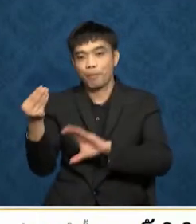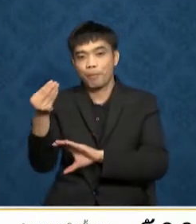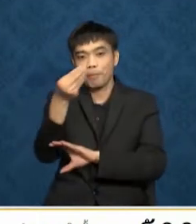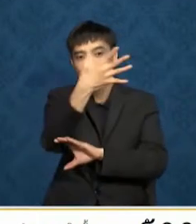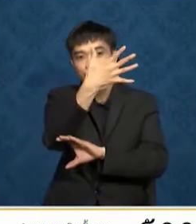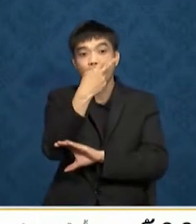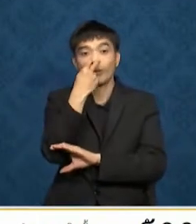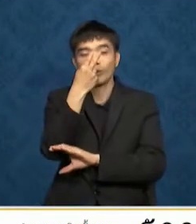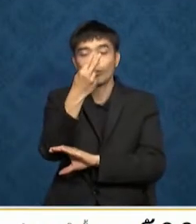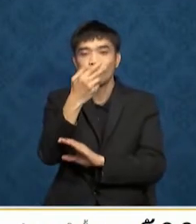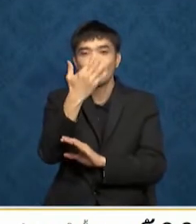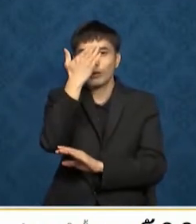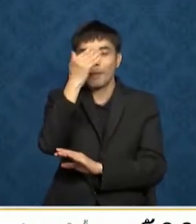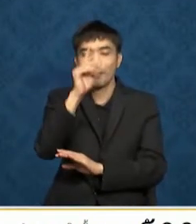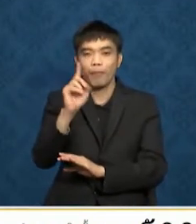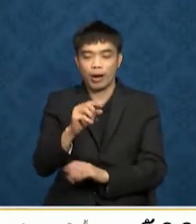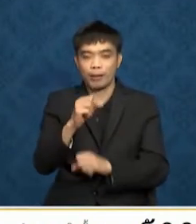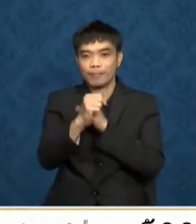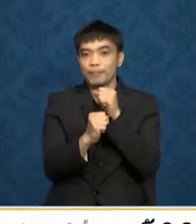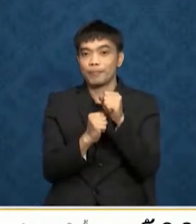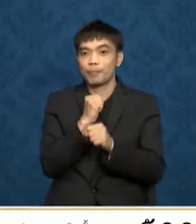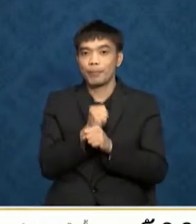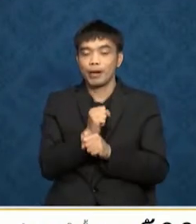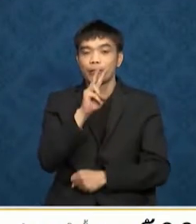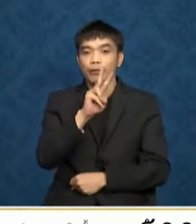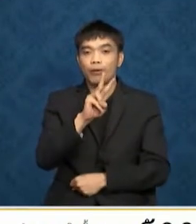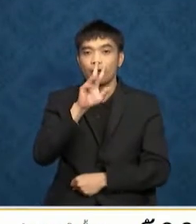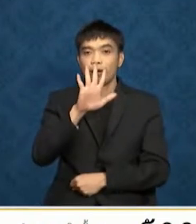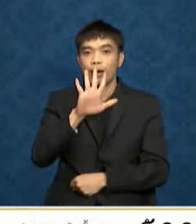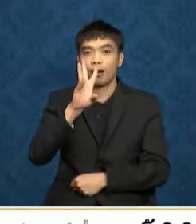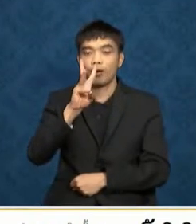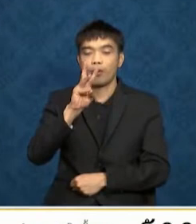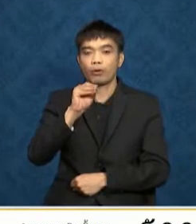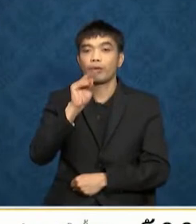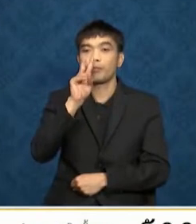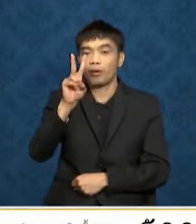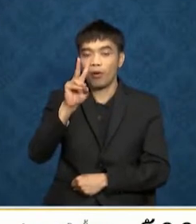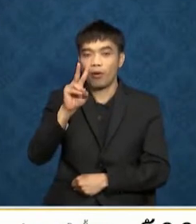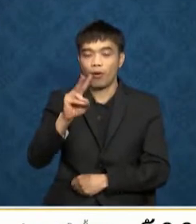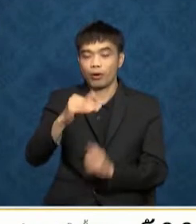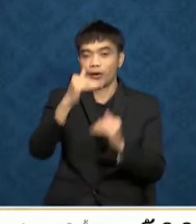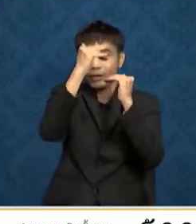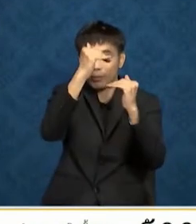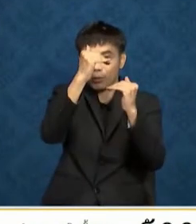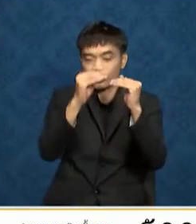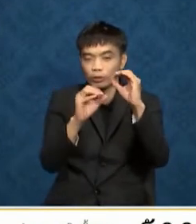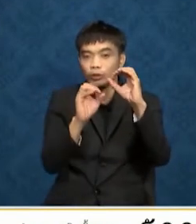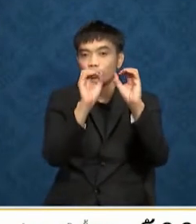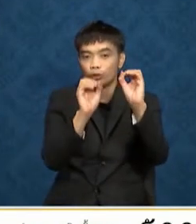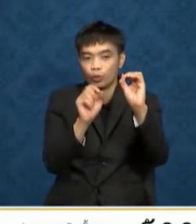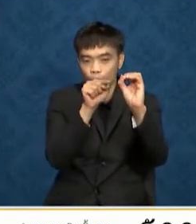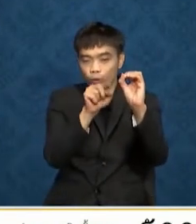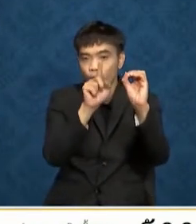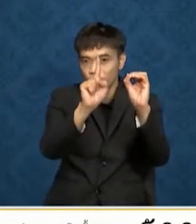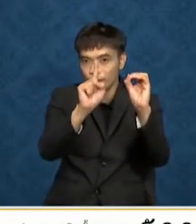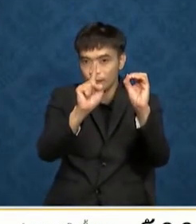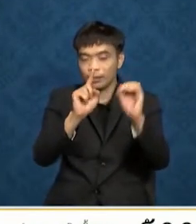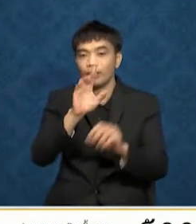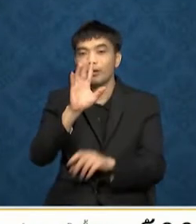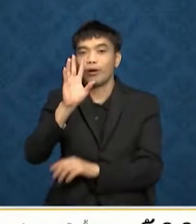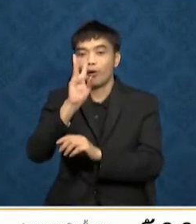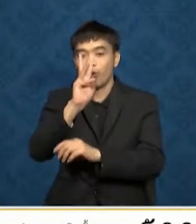ให้ฟังปี 62เราตั้งสูงกว่า GDP 2.16364